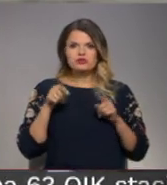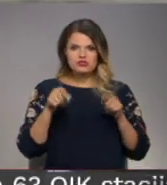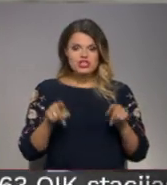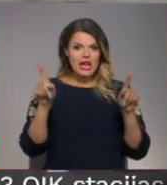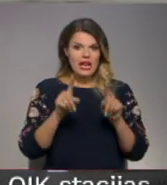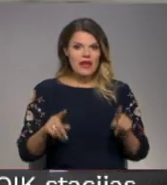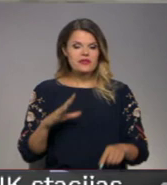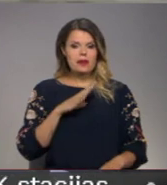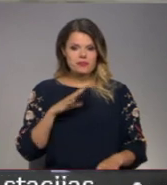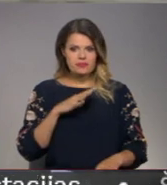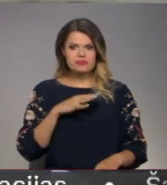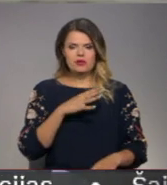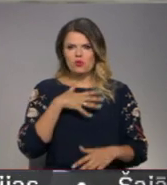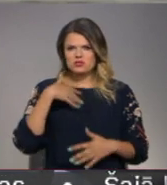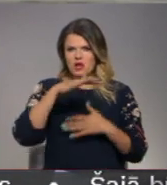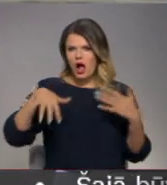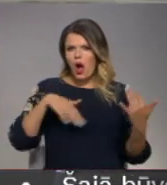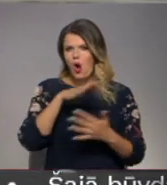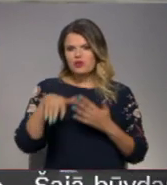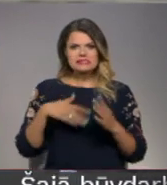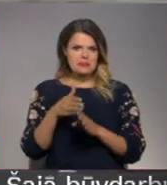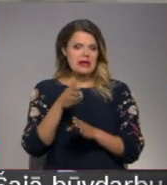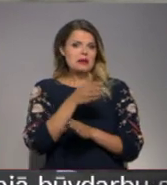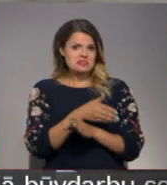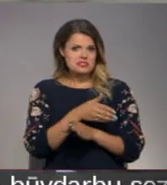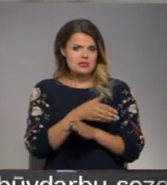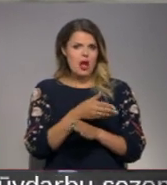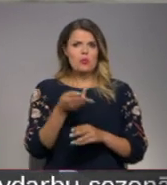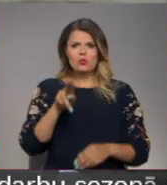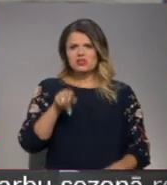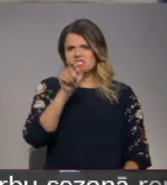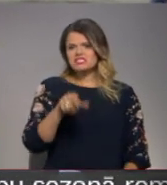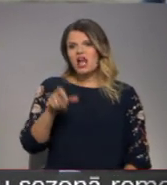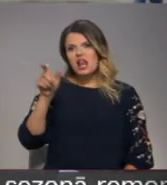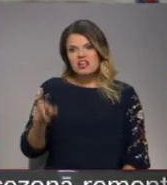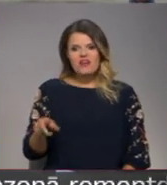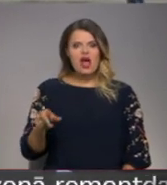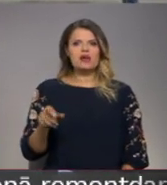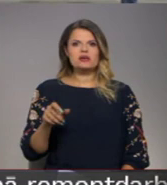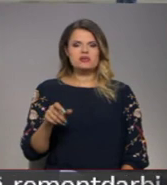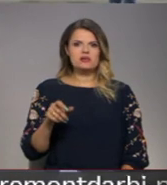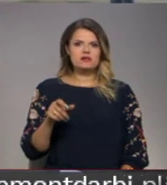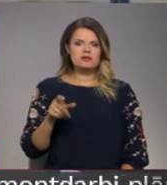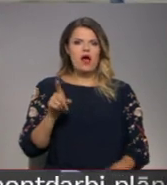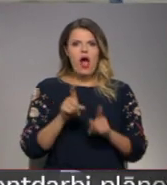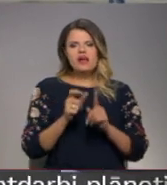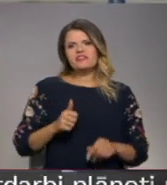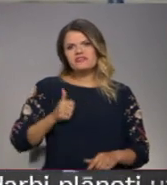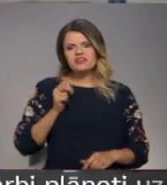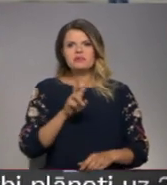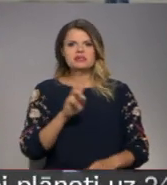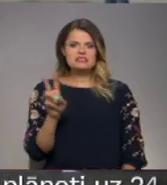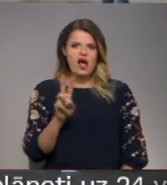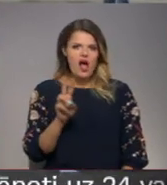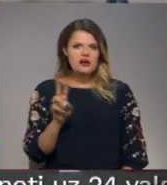bija tāda, ka viņa bija samērā haotiska pirms tam. Un cilvēki, pareizāk sakot, tās kompānijas, kas